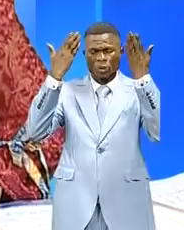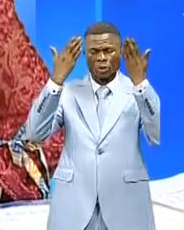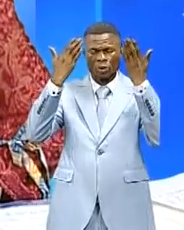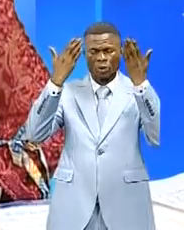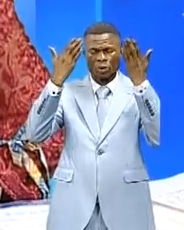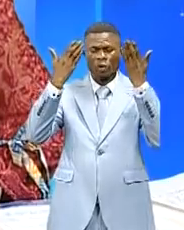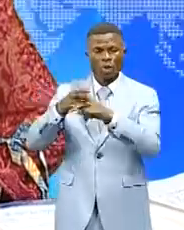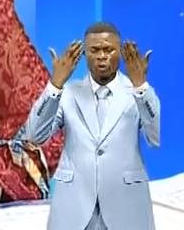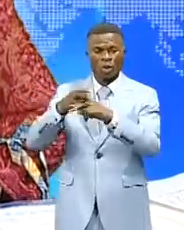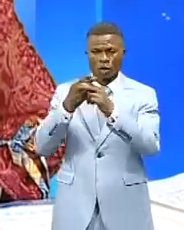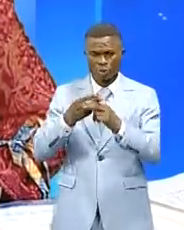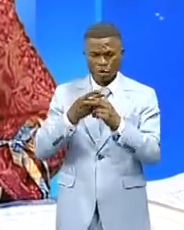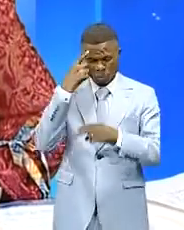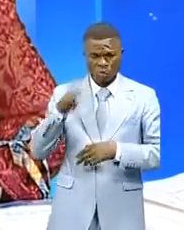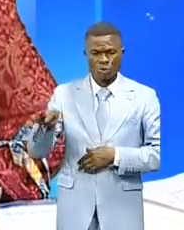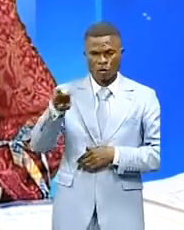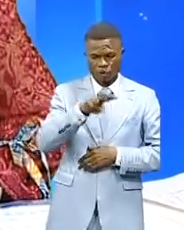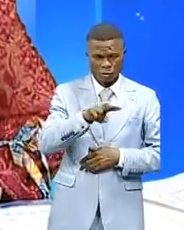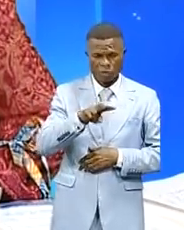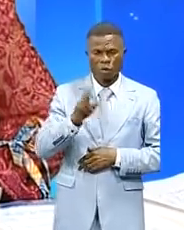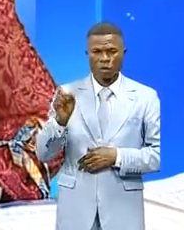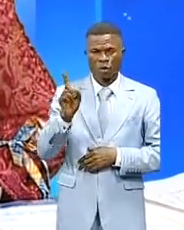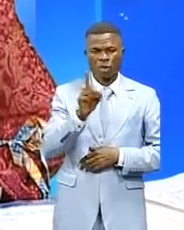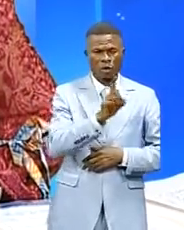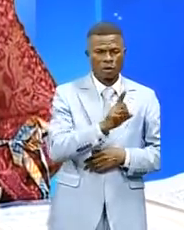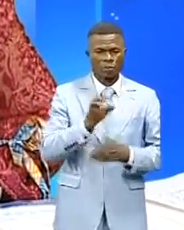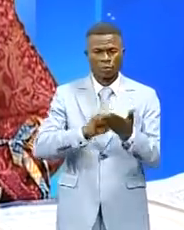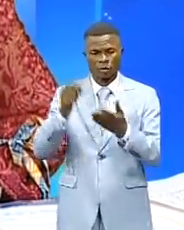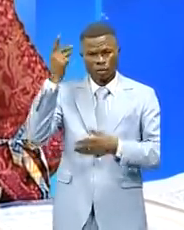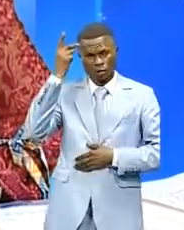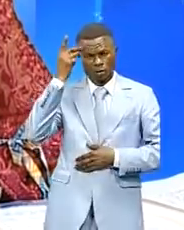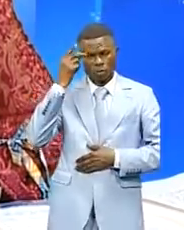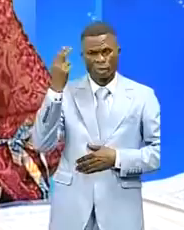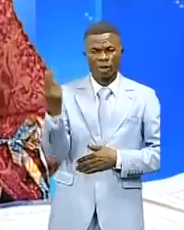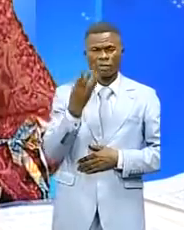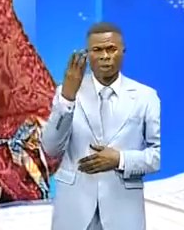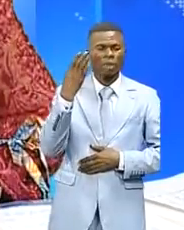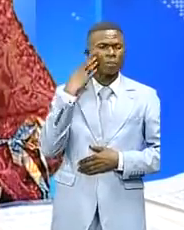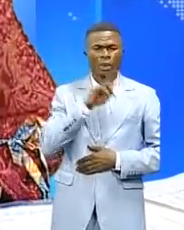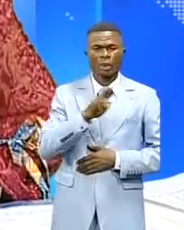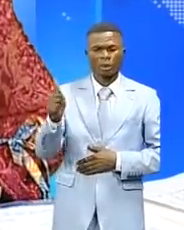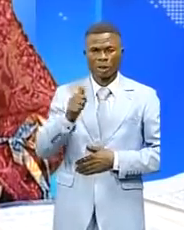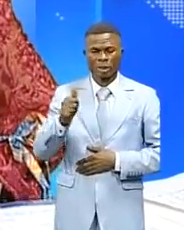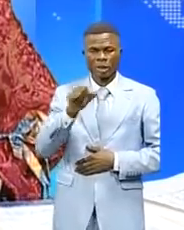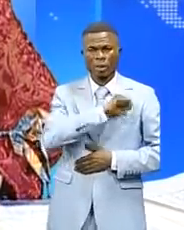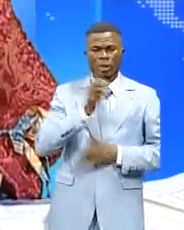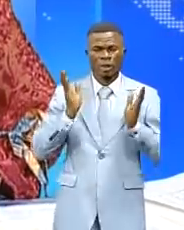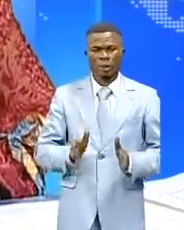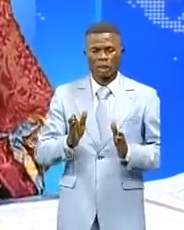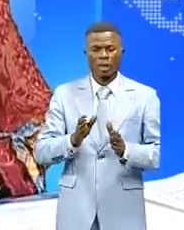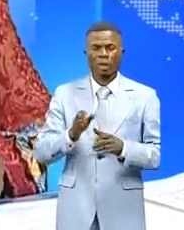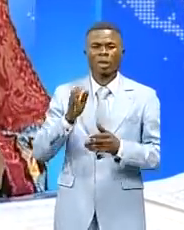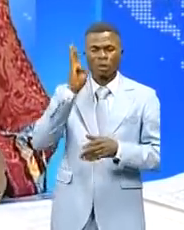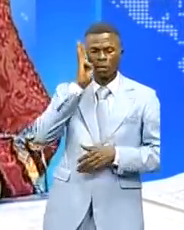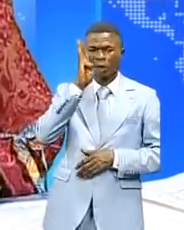et sur chacun d'entre vous fait à kinshasa le 24 mai 2021 le sénateur modeste bahati